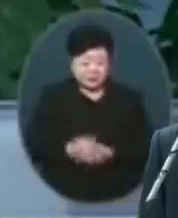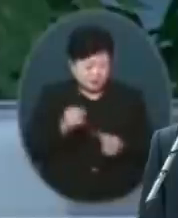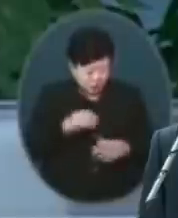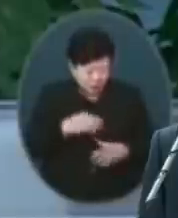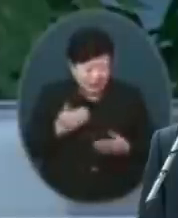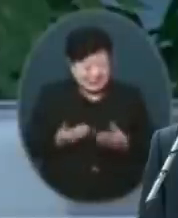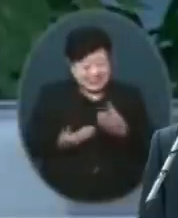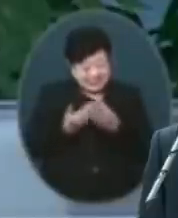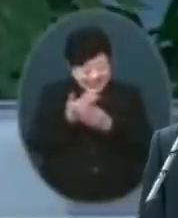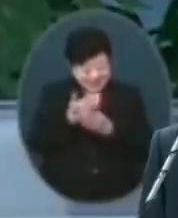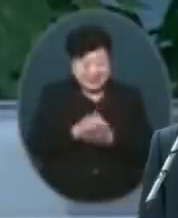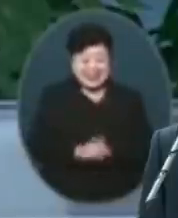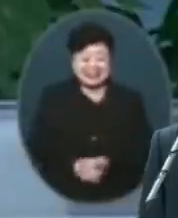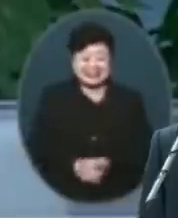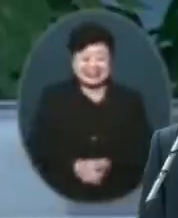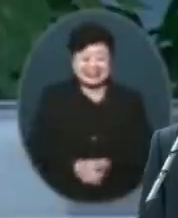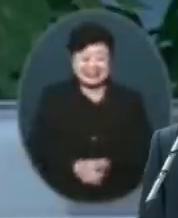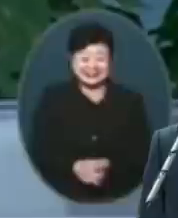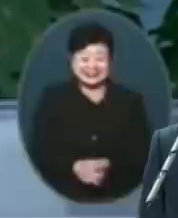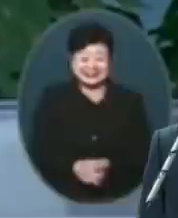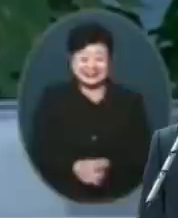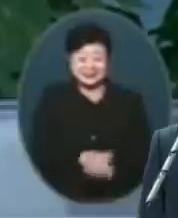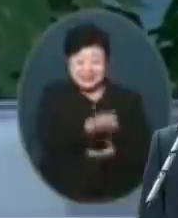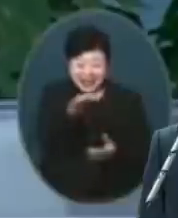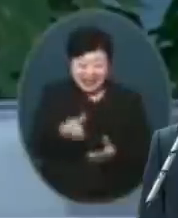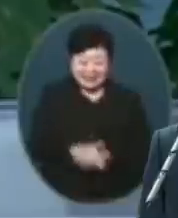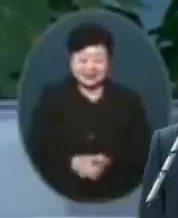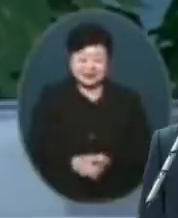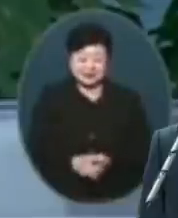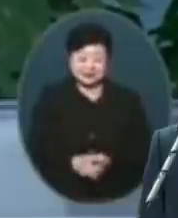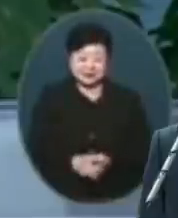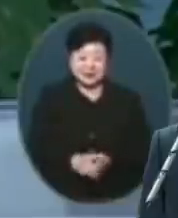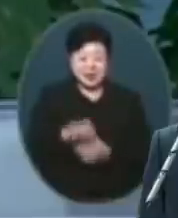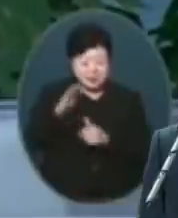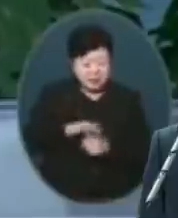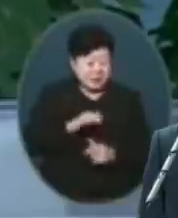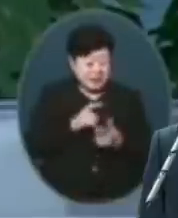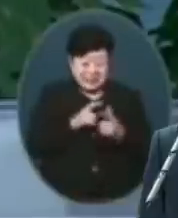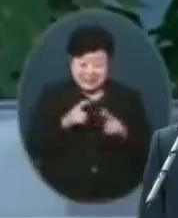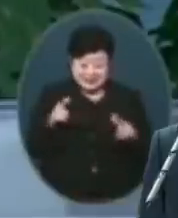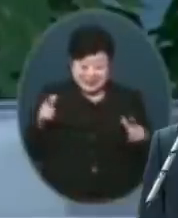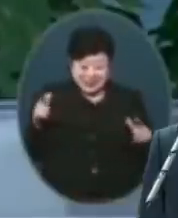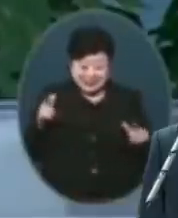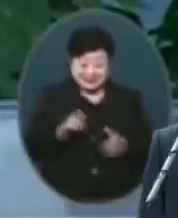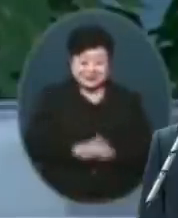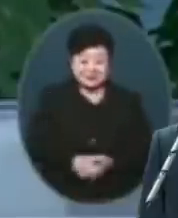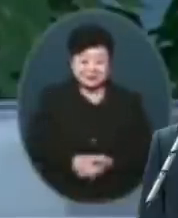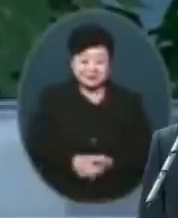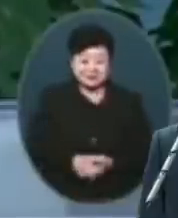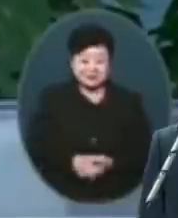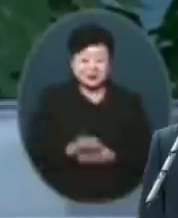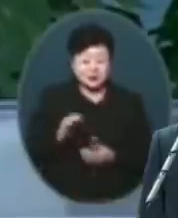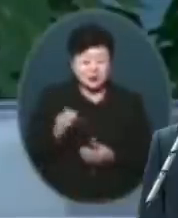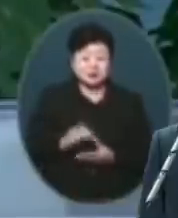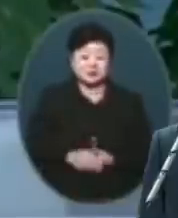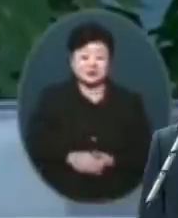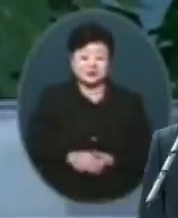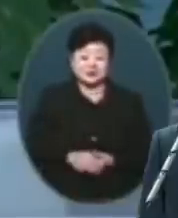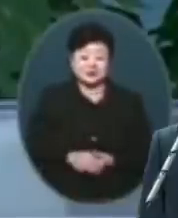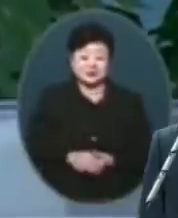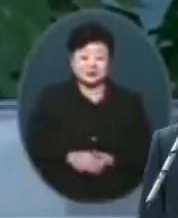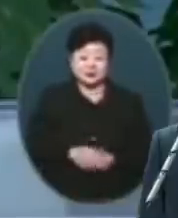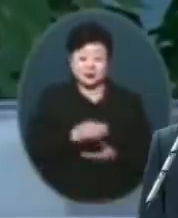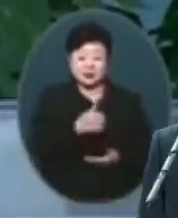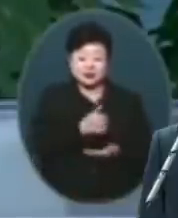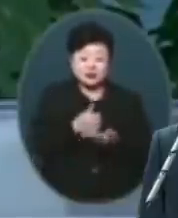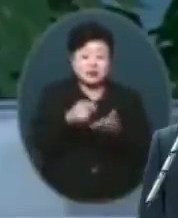놀라운 일이 생겨나기 때문에 우리가 패배하지 않습니다. 요사이는